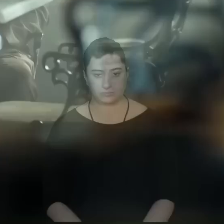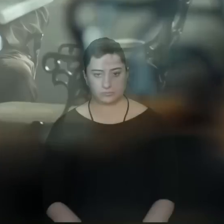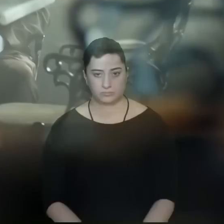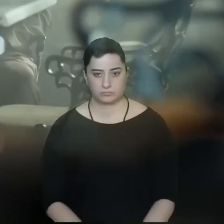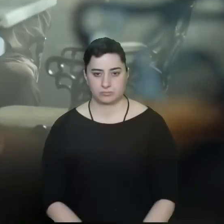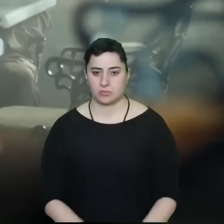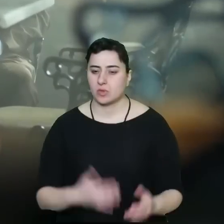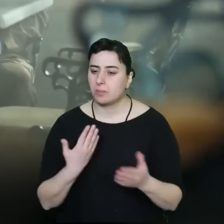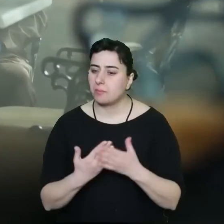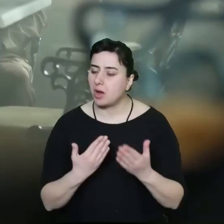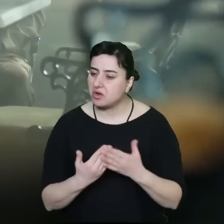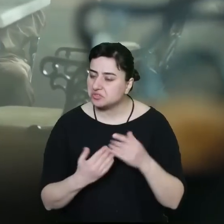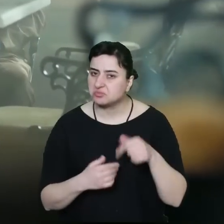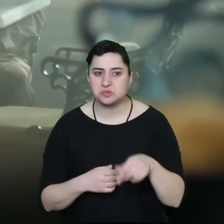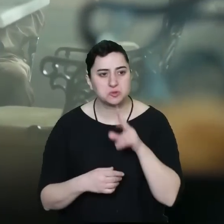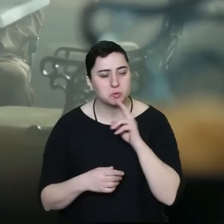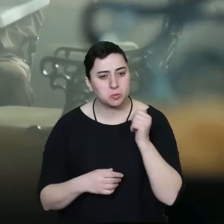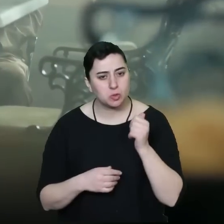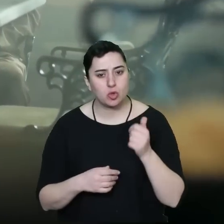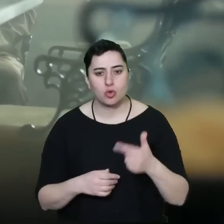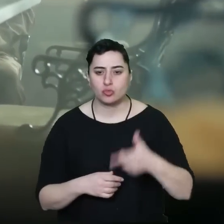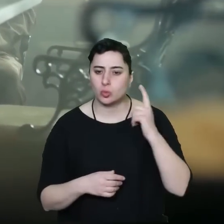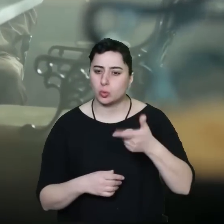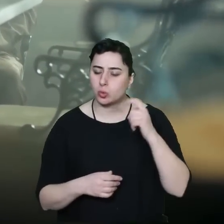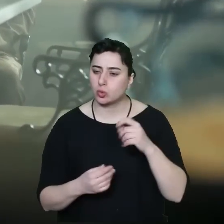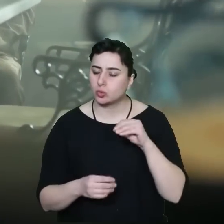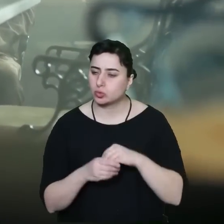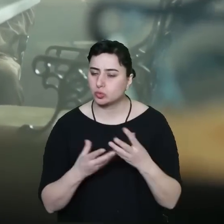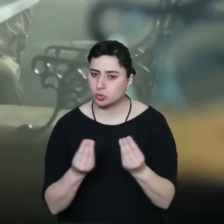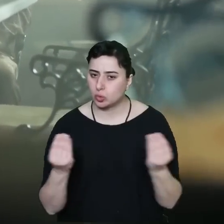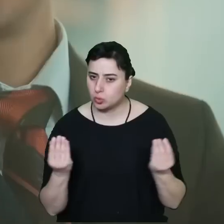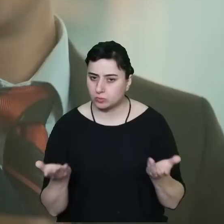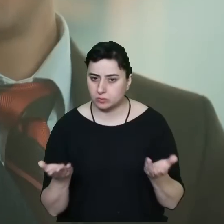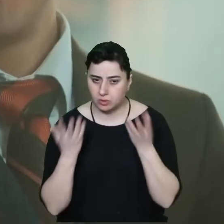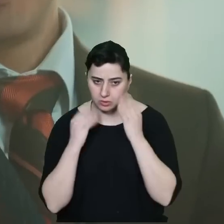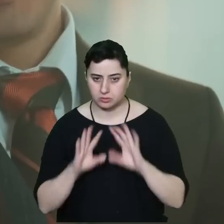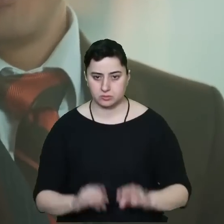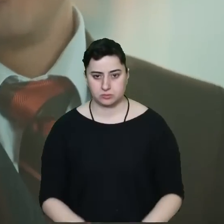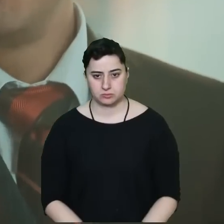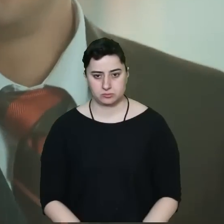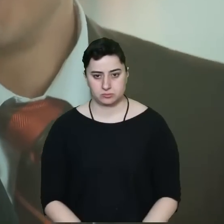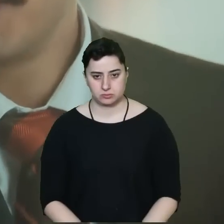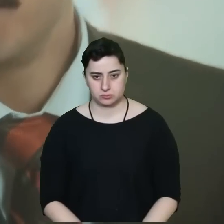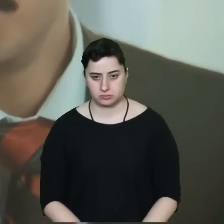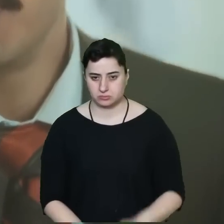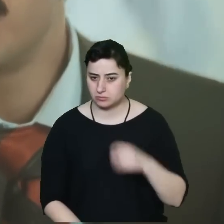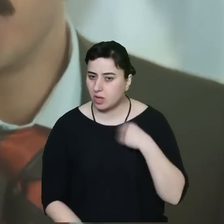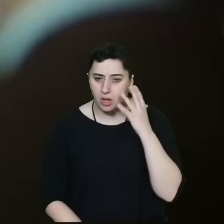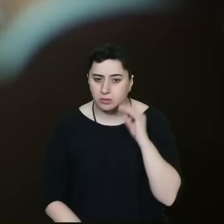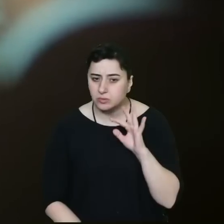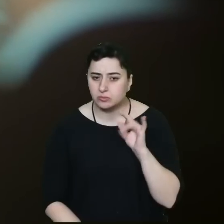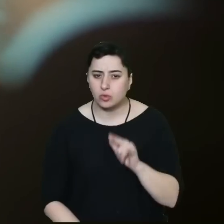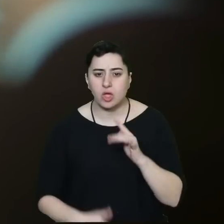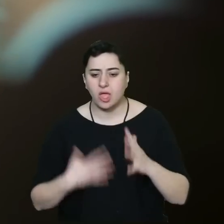Pastane. Maraş'ta son günlerde maşallah. Önden kurşunlar koşturuyor, arkadan adamlar koşturuyor. Benim anlamadığım niye bu